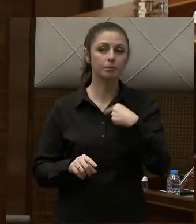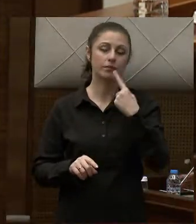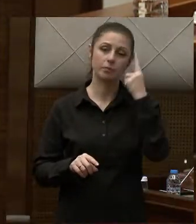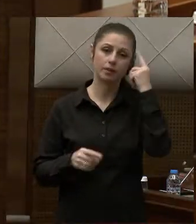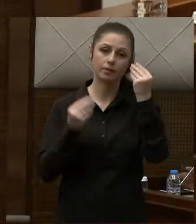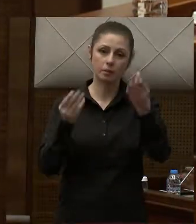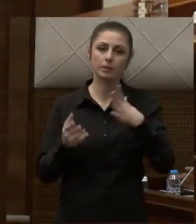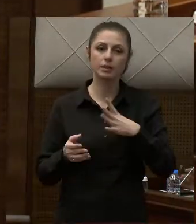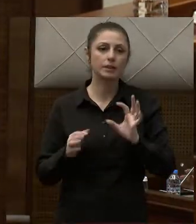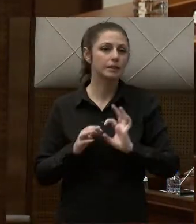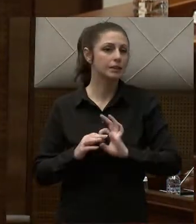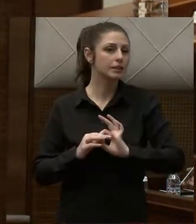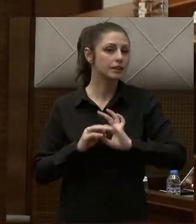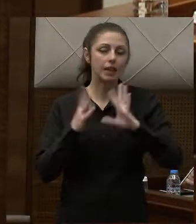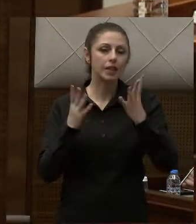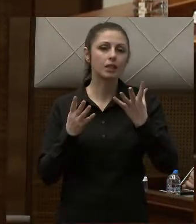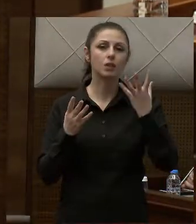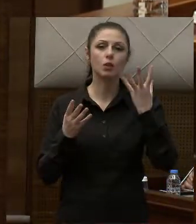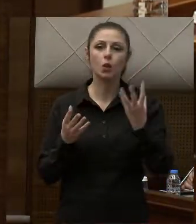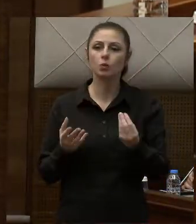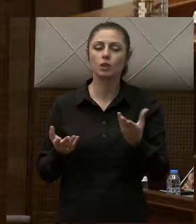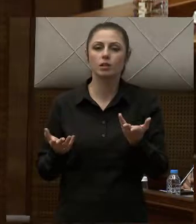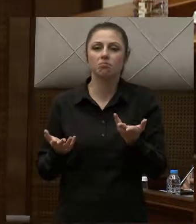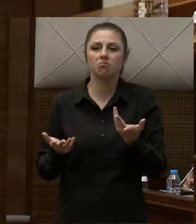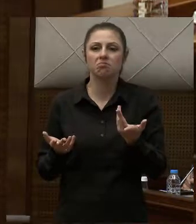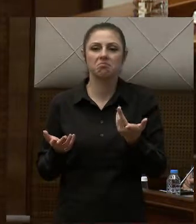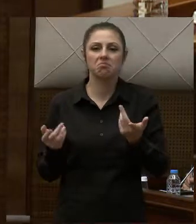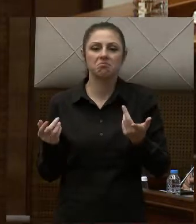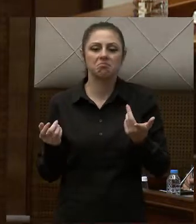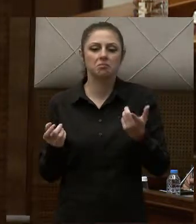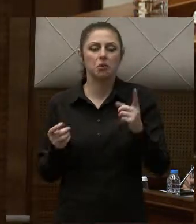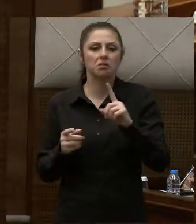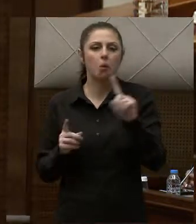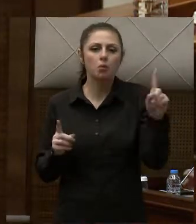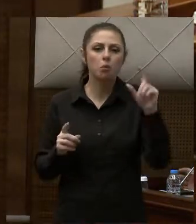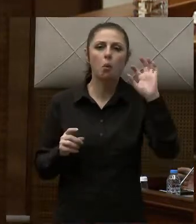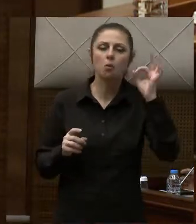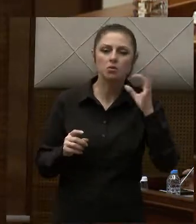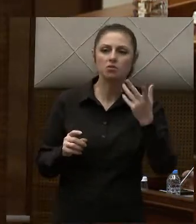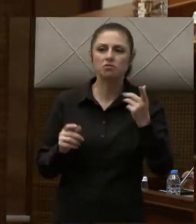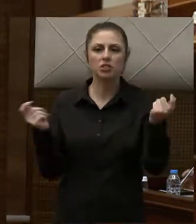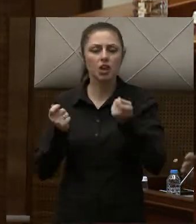isterim. Neden 10 Ocak Gazeteciler Günü değil de Çalışan Gazeteciler Günü?